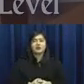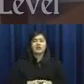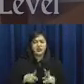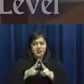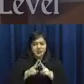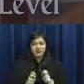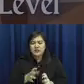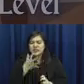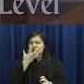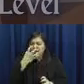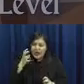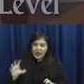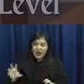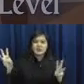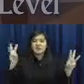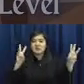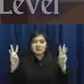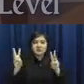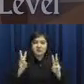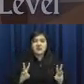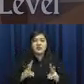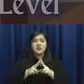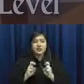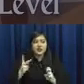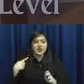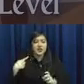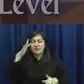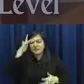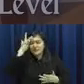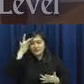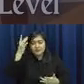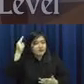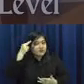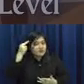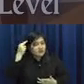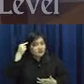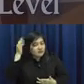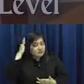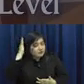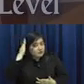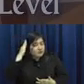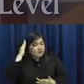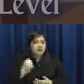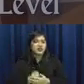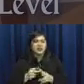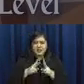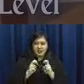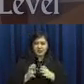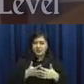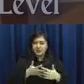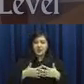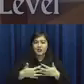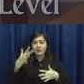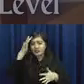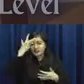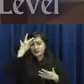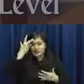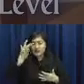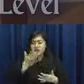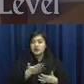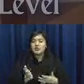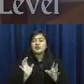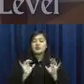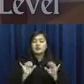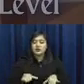kahit masakit ang ulo mo, kahit may iniinda po tayong mga karamdaman o sakit sa katawan, pumapasok tayo